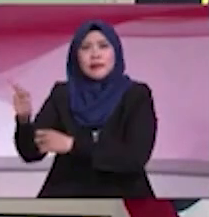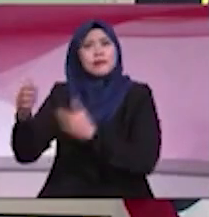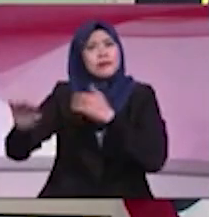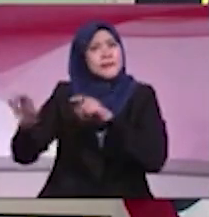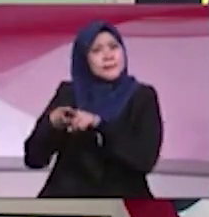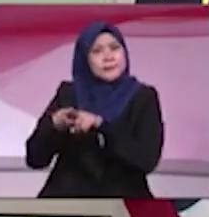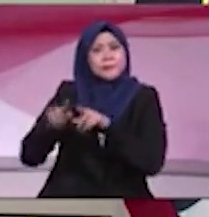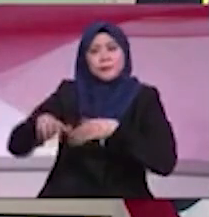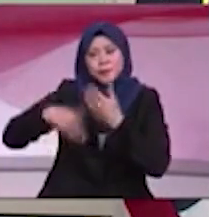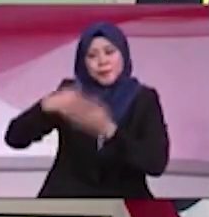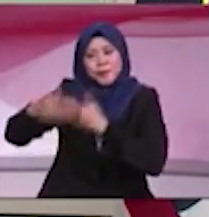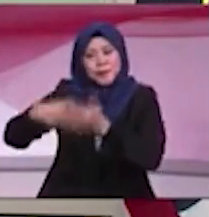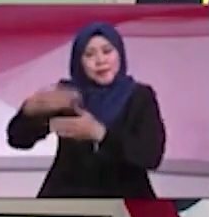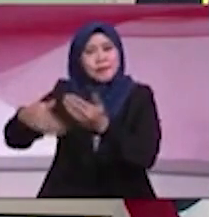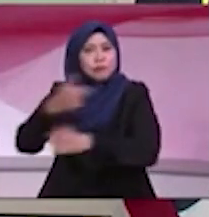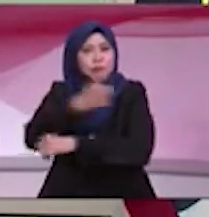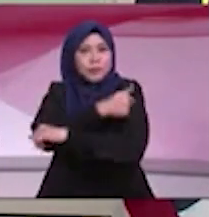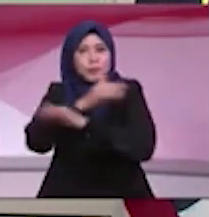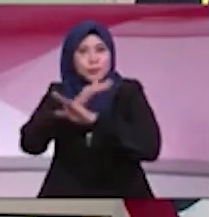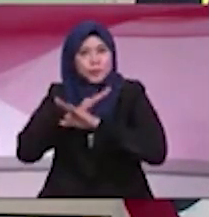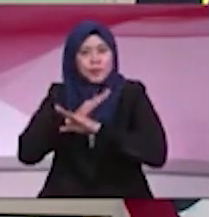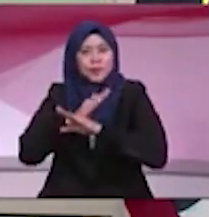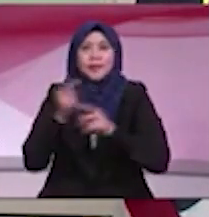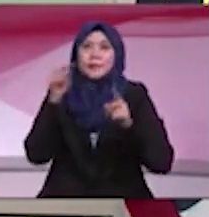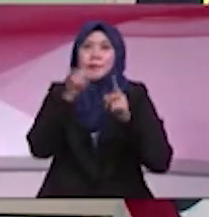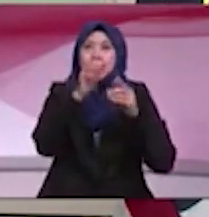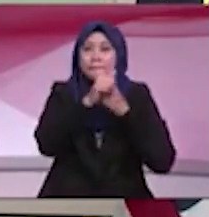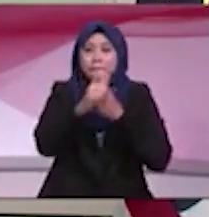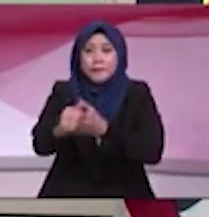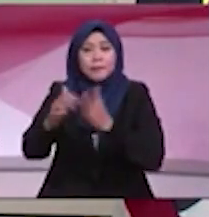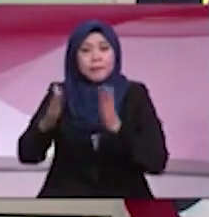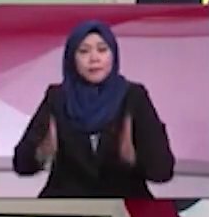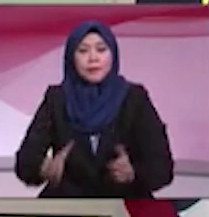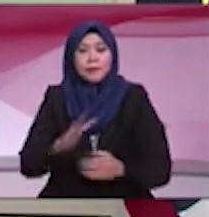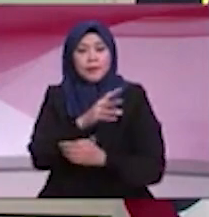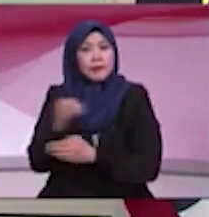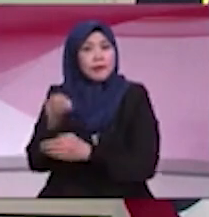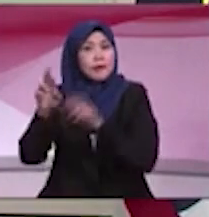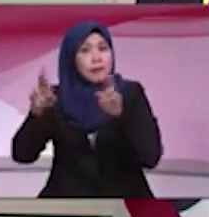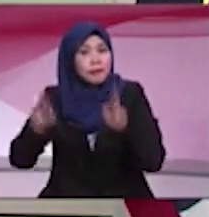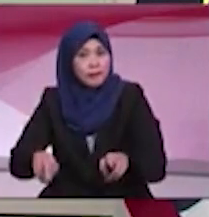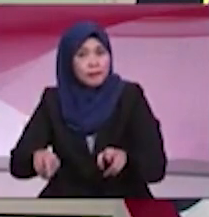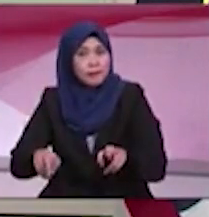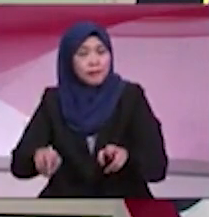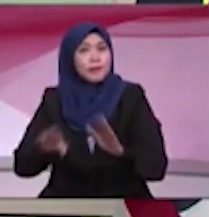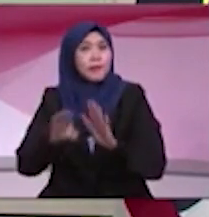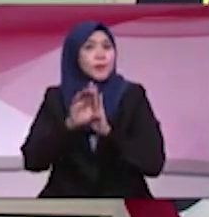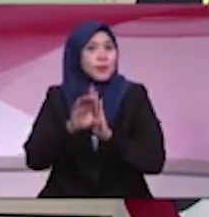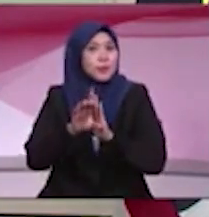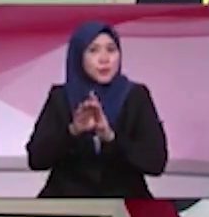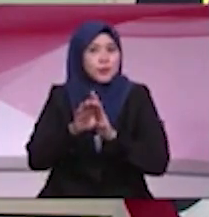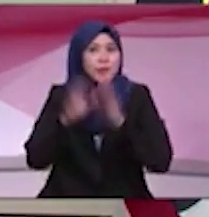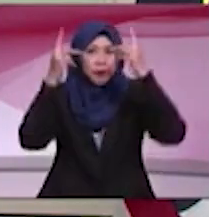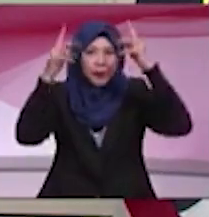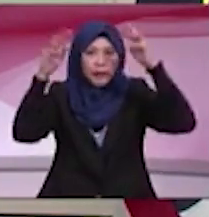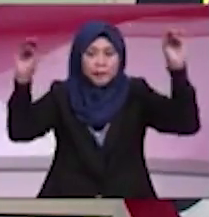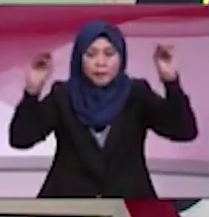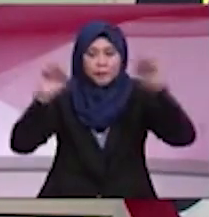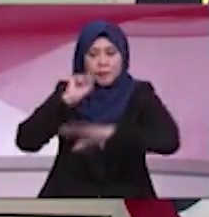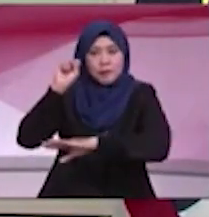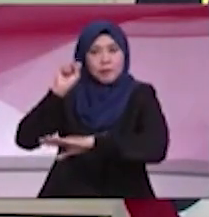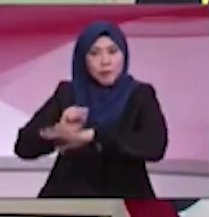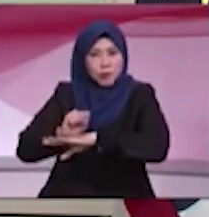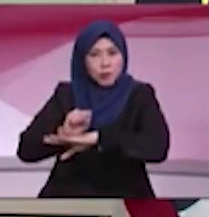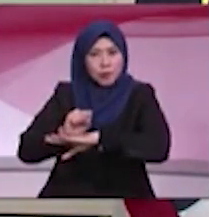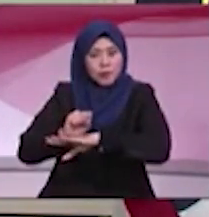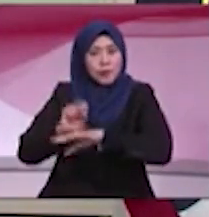nasi ini terhadap pemimpin dan rakyat mereka seperti perdana menteri Singapura